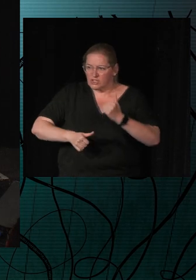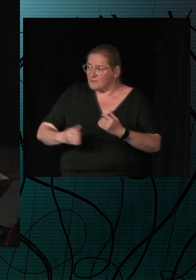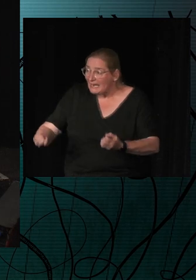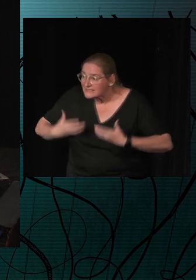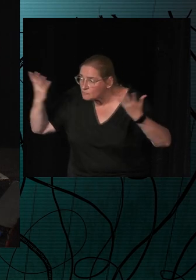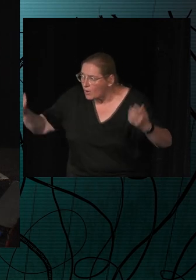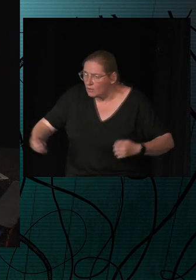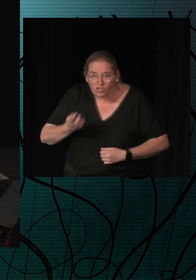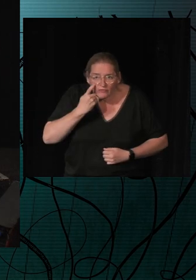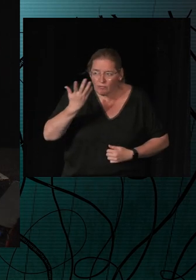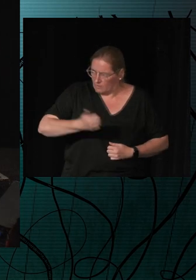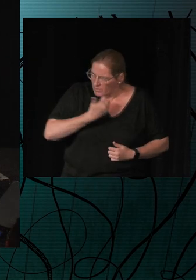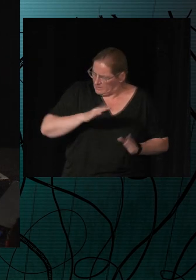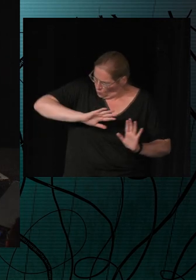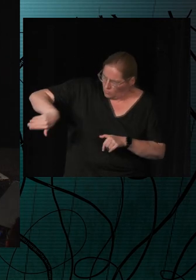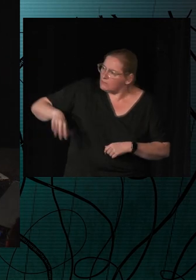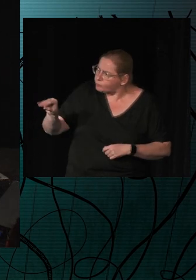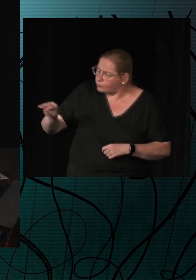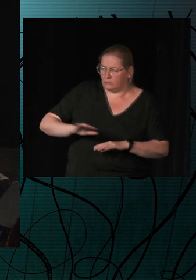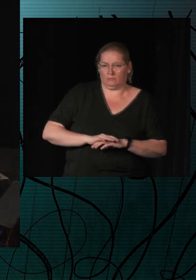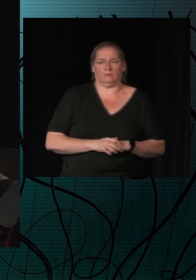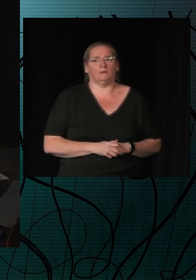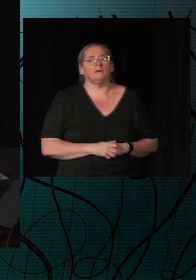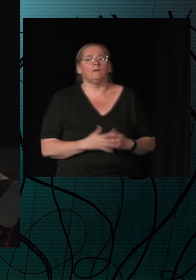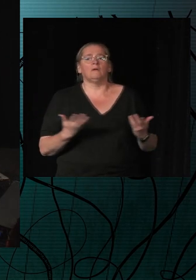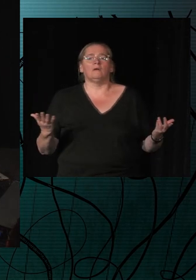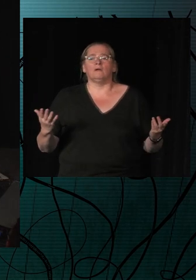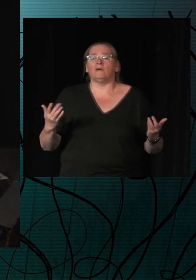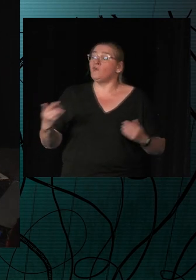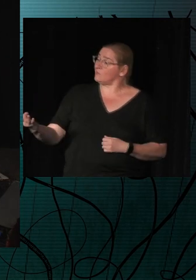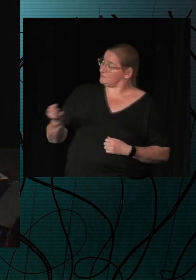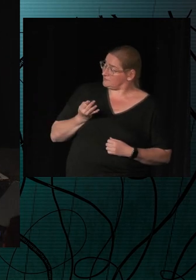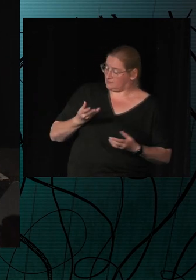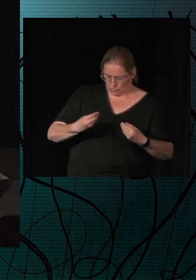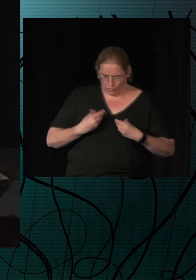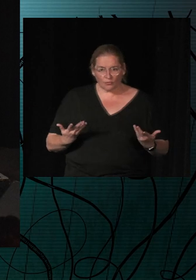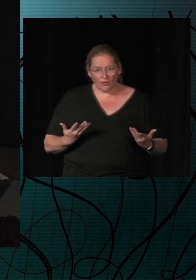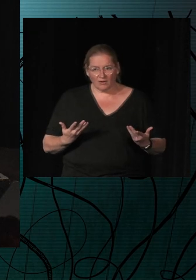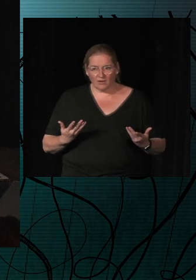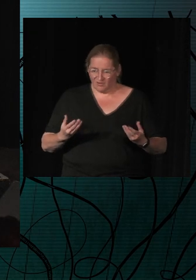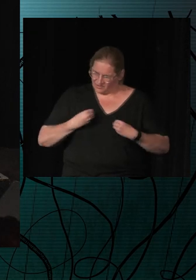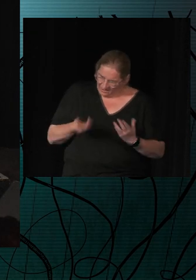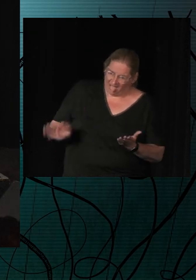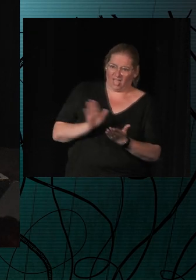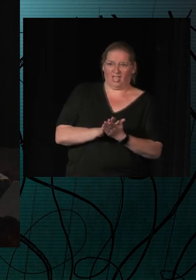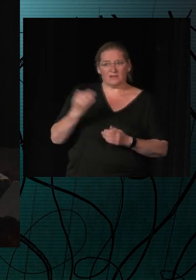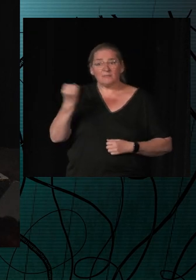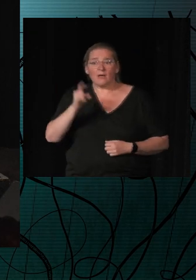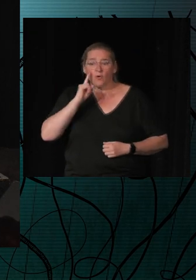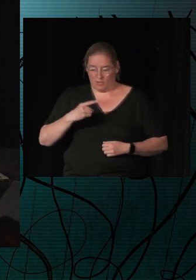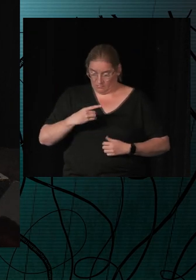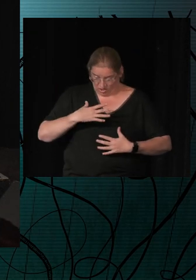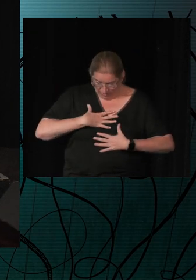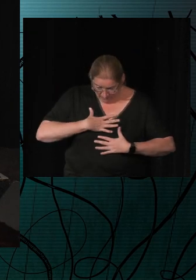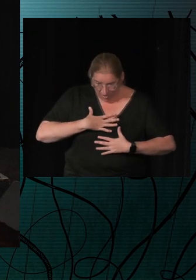enchier librement si il faut et dans quelle mesure le fait de me dire ça va permettre que j'en chie encore plus parce que du coup je vais avoir peur parce